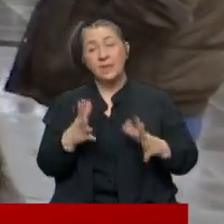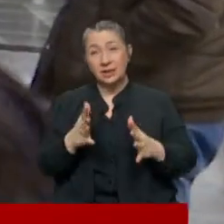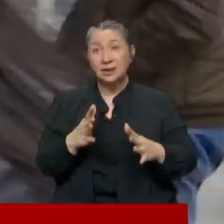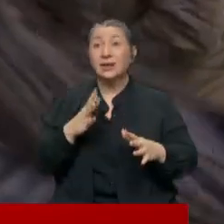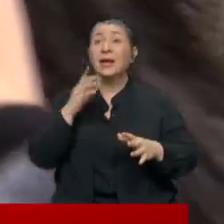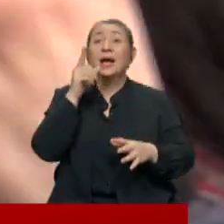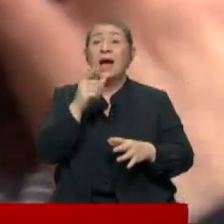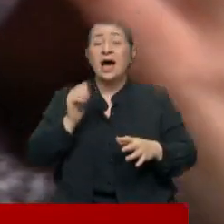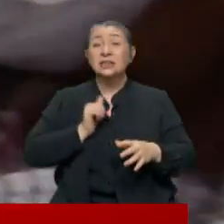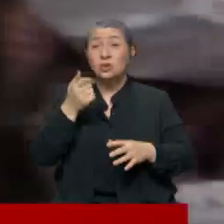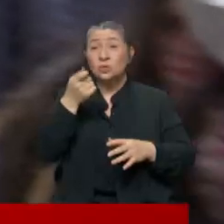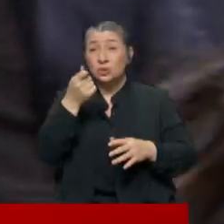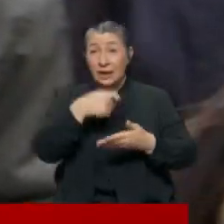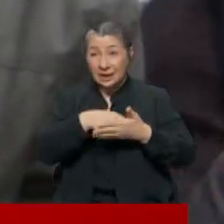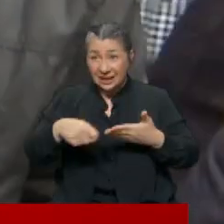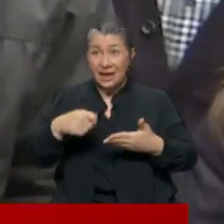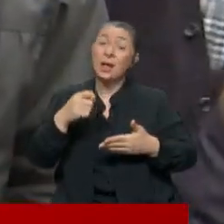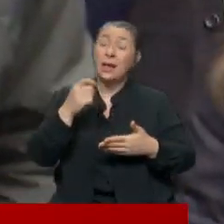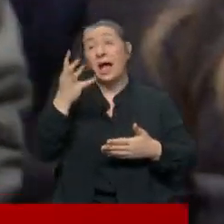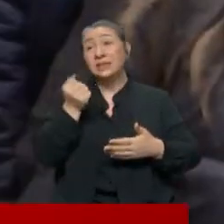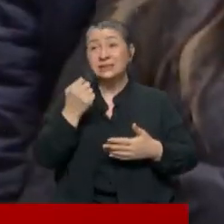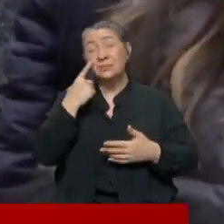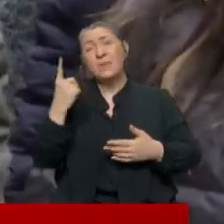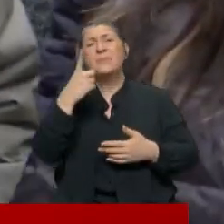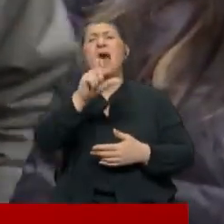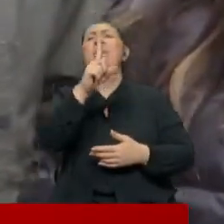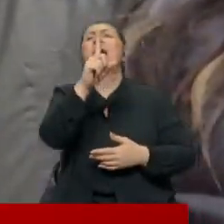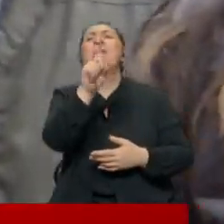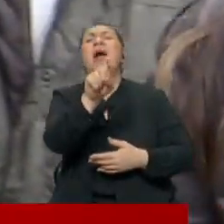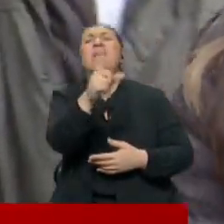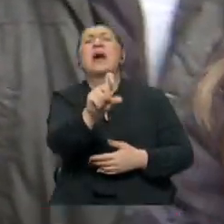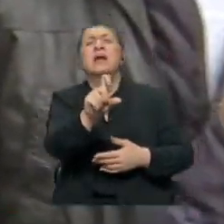Milletvekilleri bir ay asgari ücretten maaş alsın anlasınlar. Bir ay ya fazla değil, bir ay.